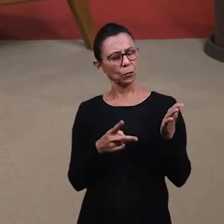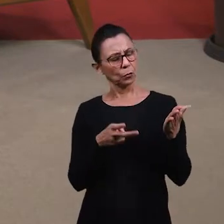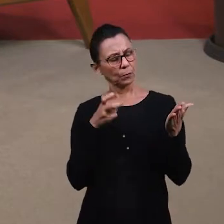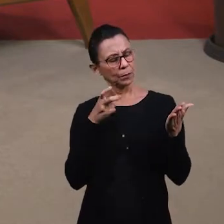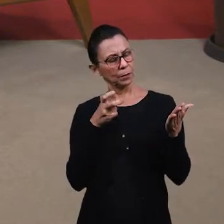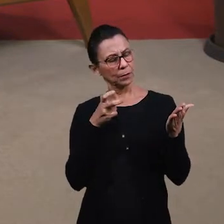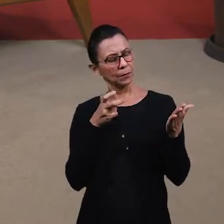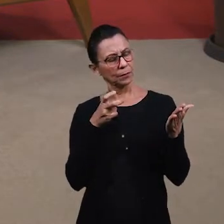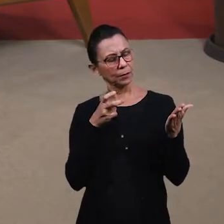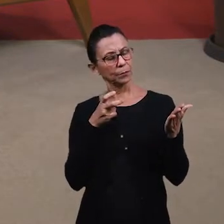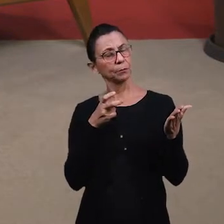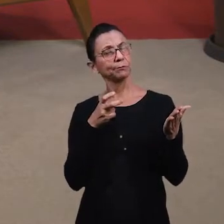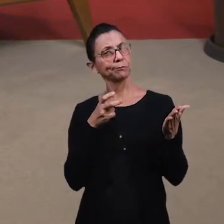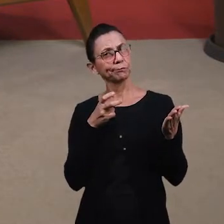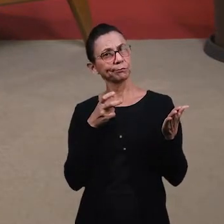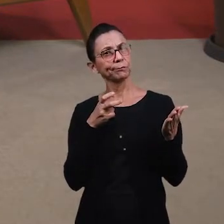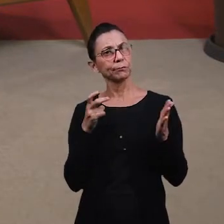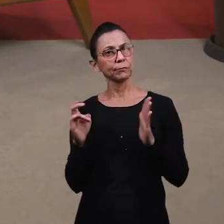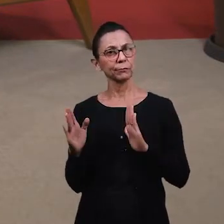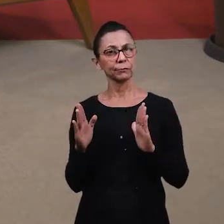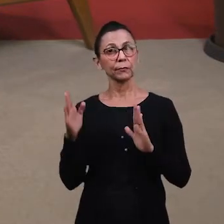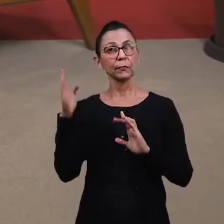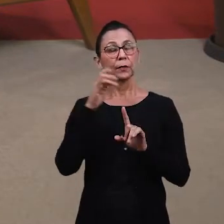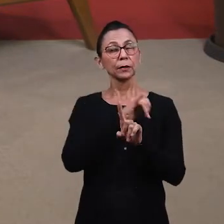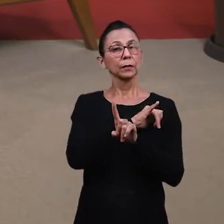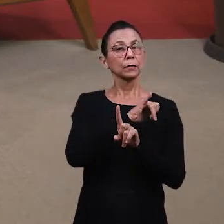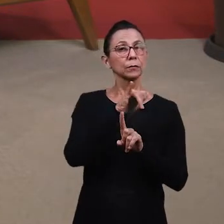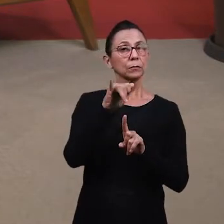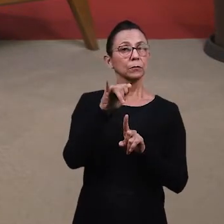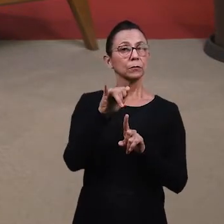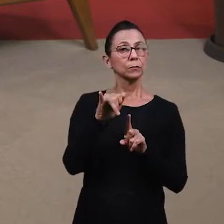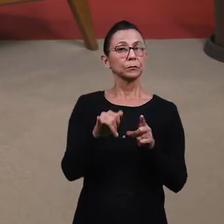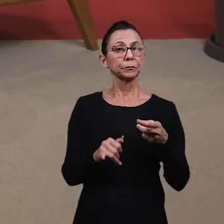roi qui a célébré les noces de son fils.